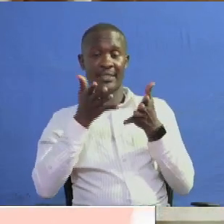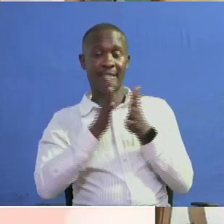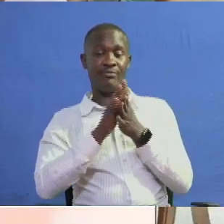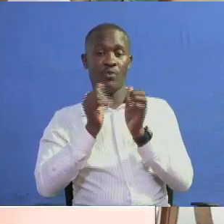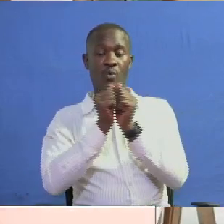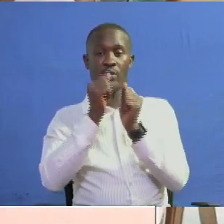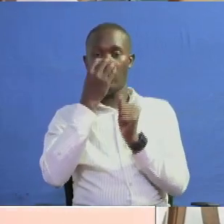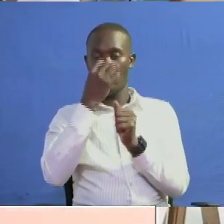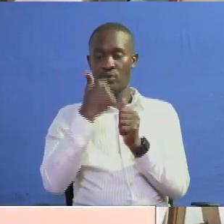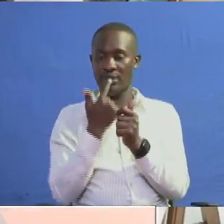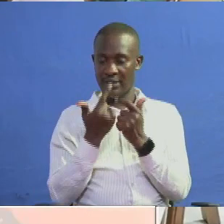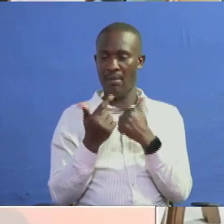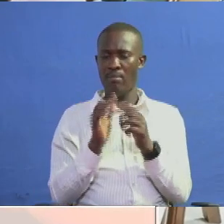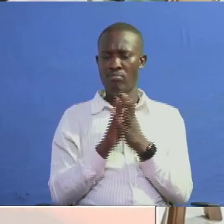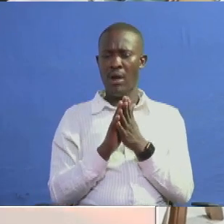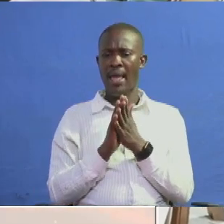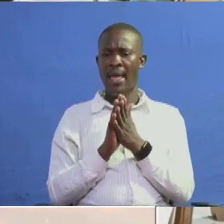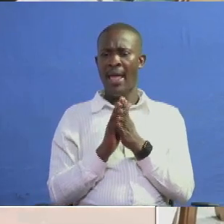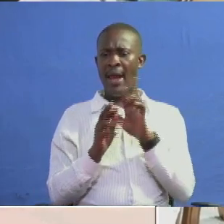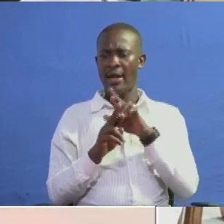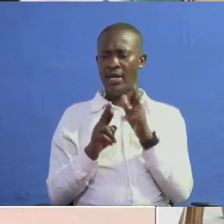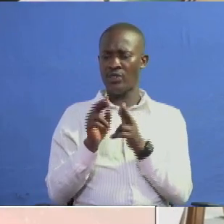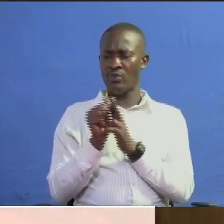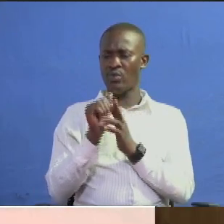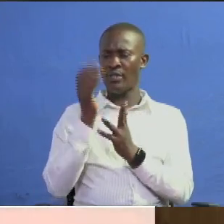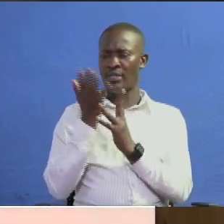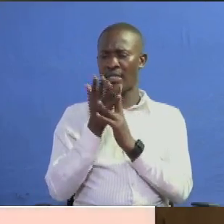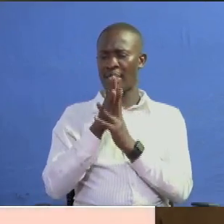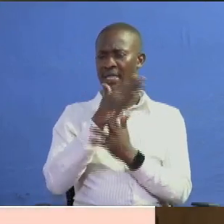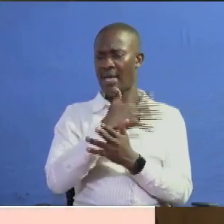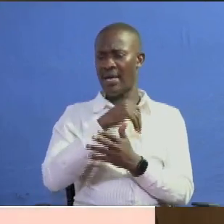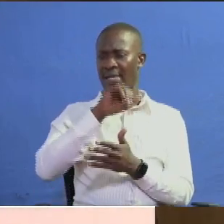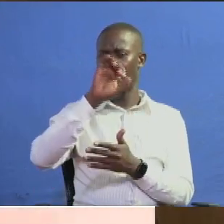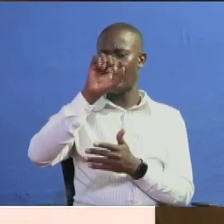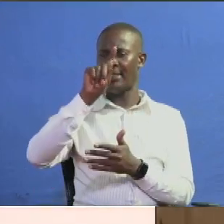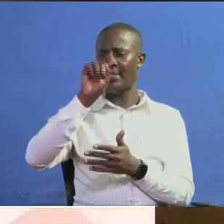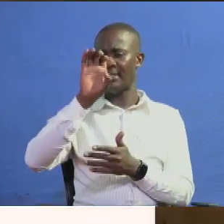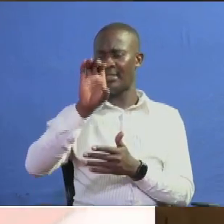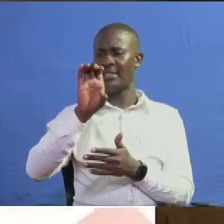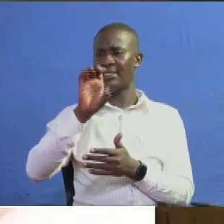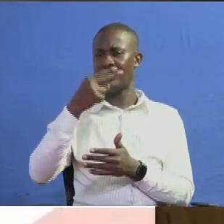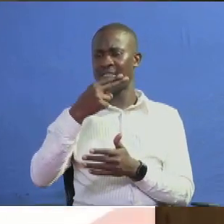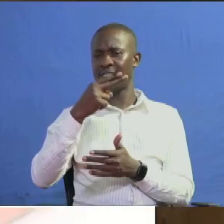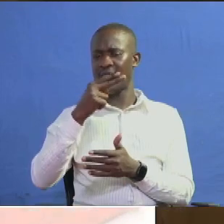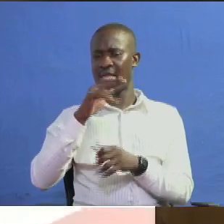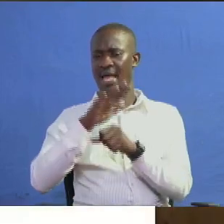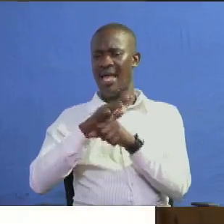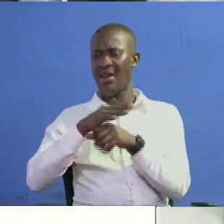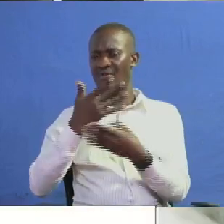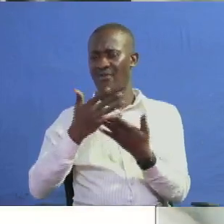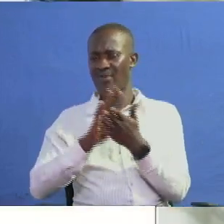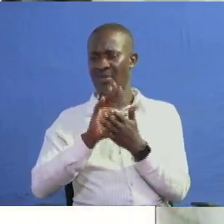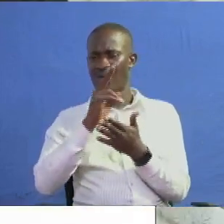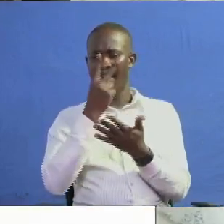hii inal kuar uhi kati ya kenya na jamu ya sech katika sek mbal mbali mikat ya pande mbili